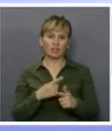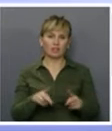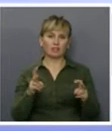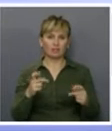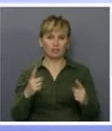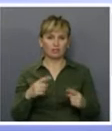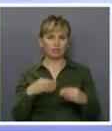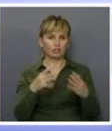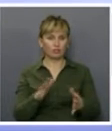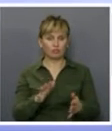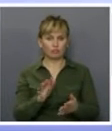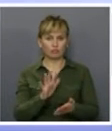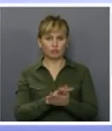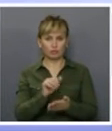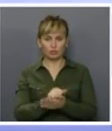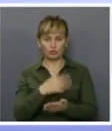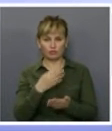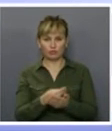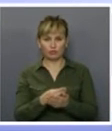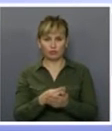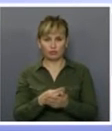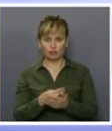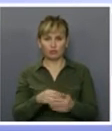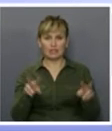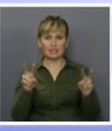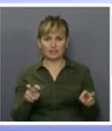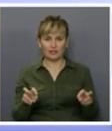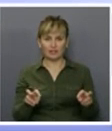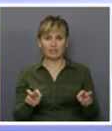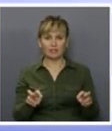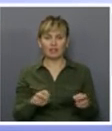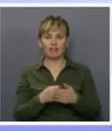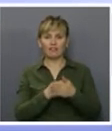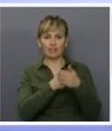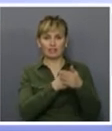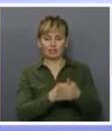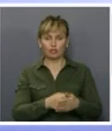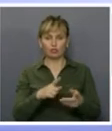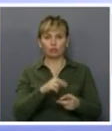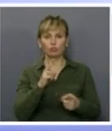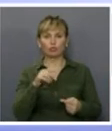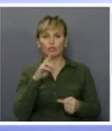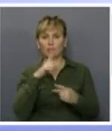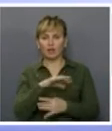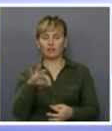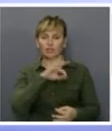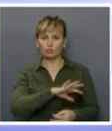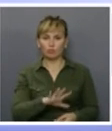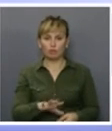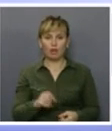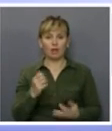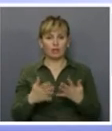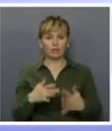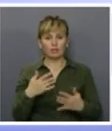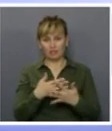они не дадут запятнать свою репутацию только потому, что, там, скажем, один из потребителей поступил некорректно. Если говорить о